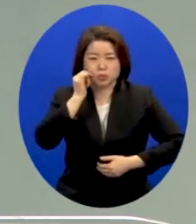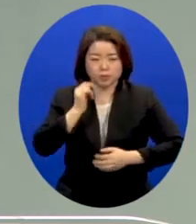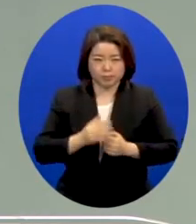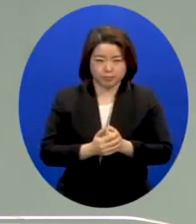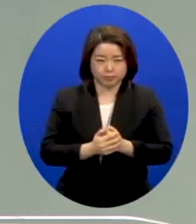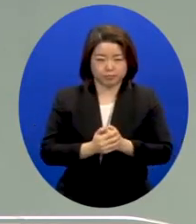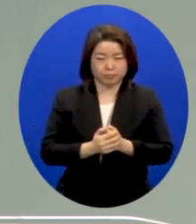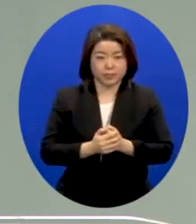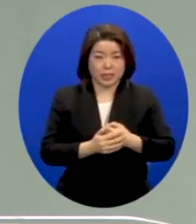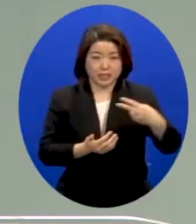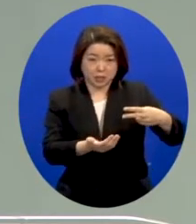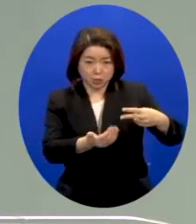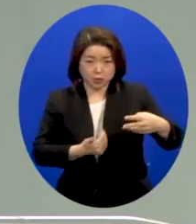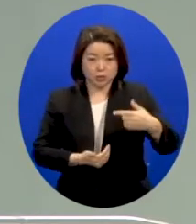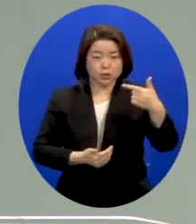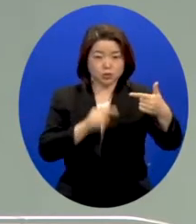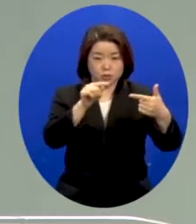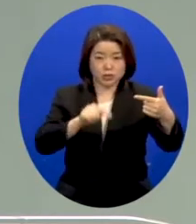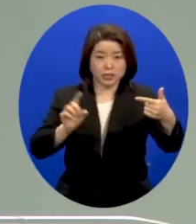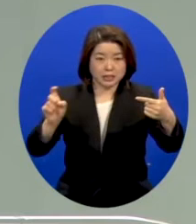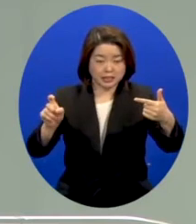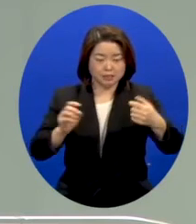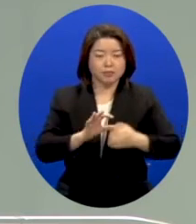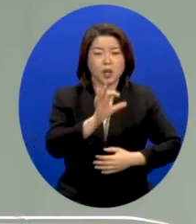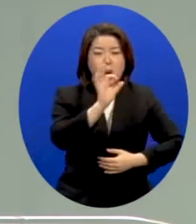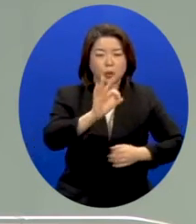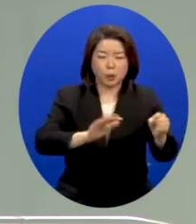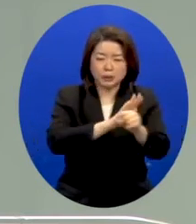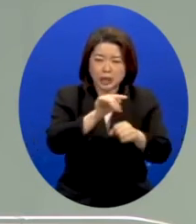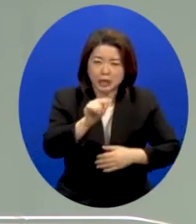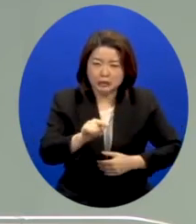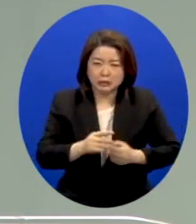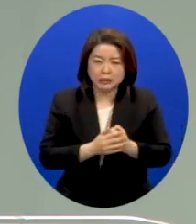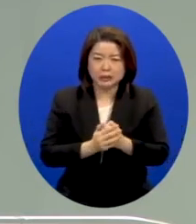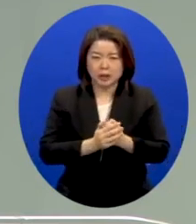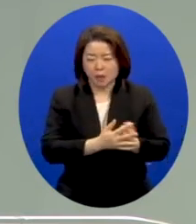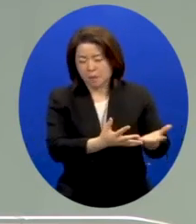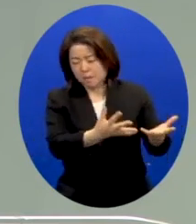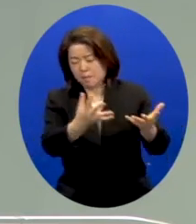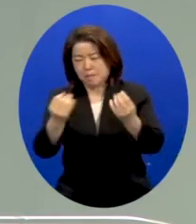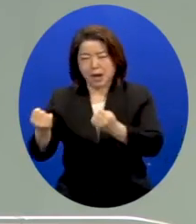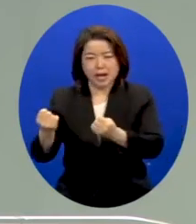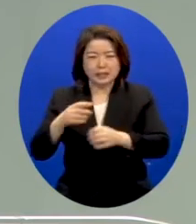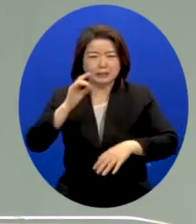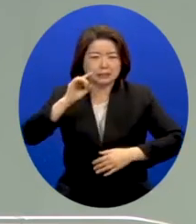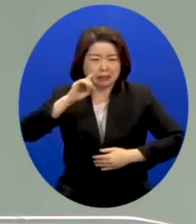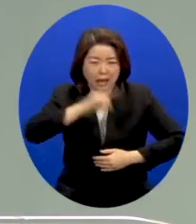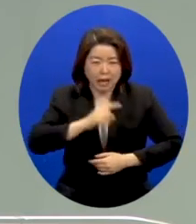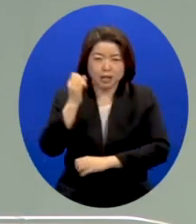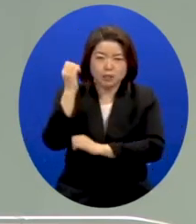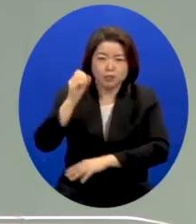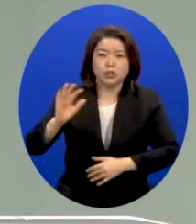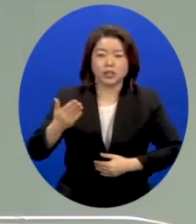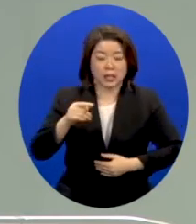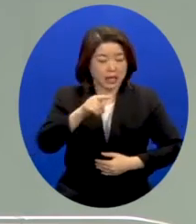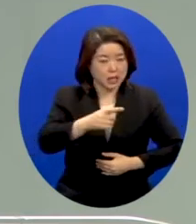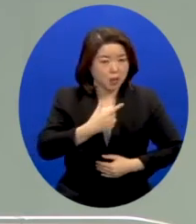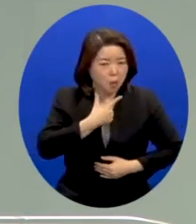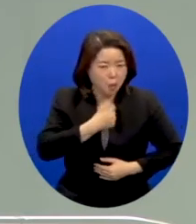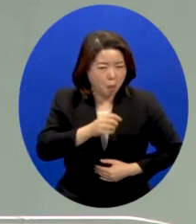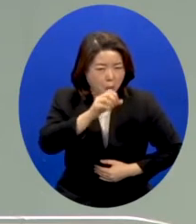디모데전서 6장 10절에 는 돈을 사랑함이 일만 악의 뿌리가 되나니 이것을 탐내는 자들은 미혹을